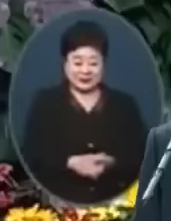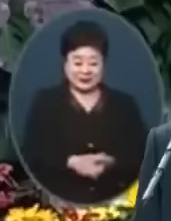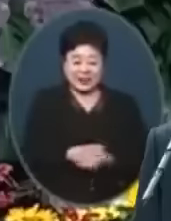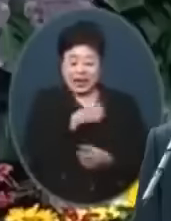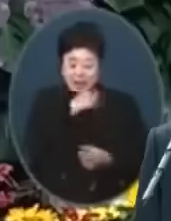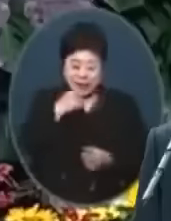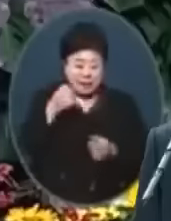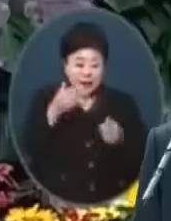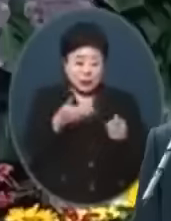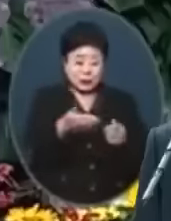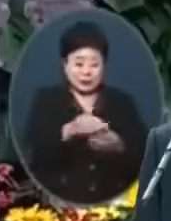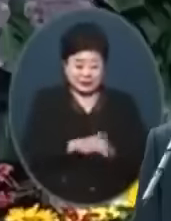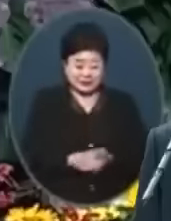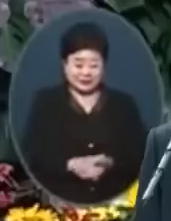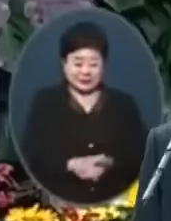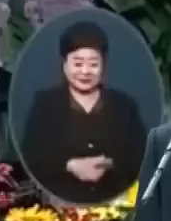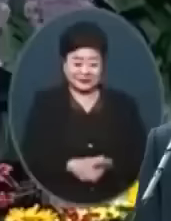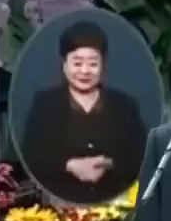쏟았어요.